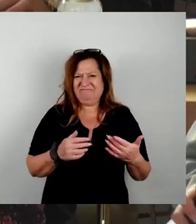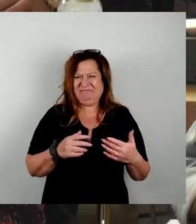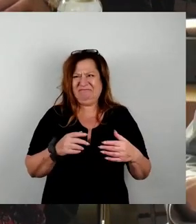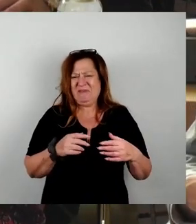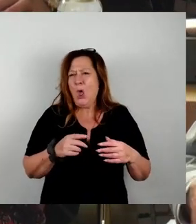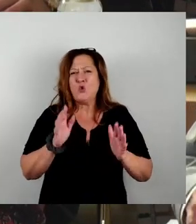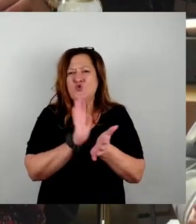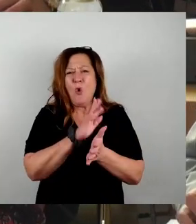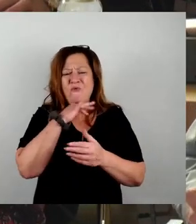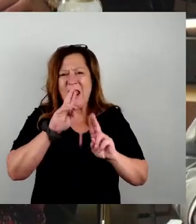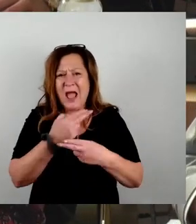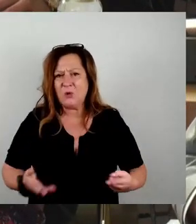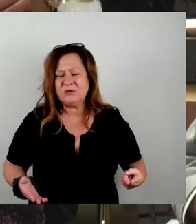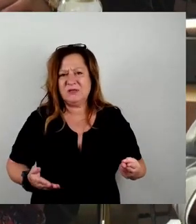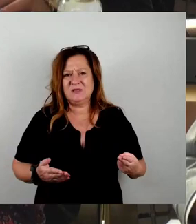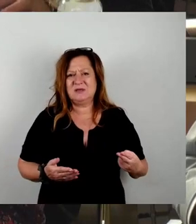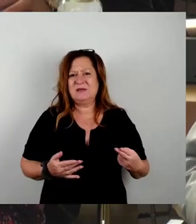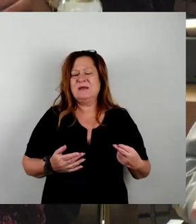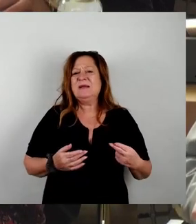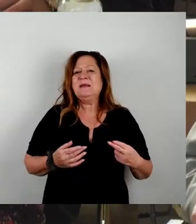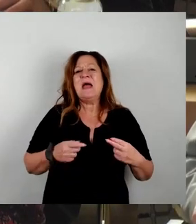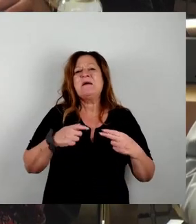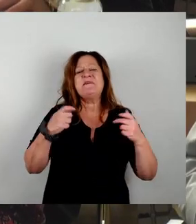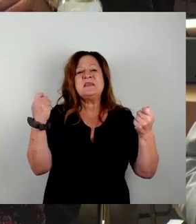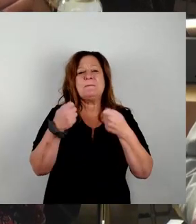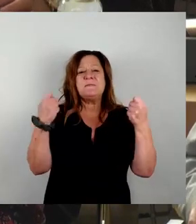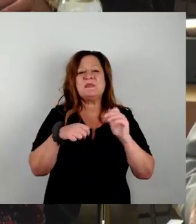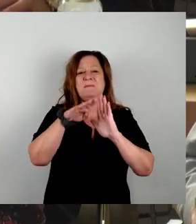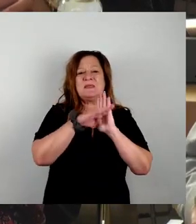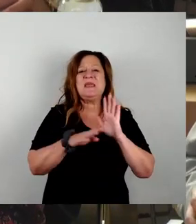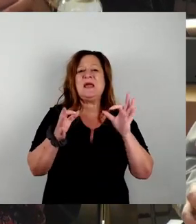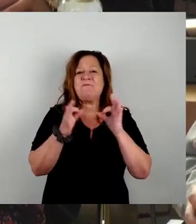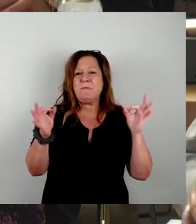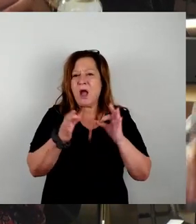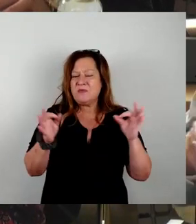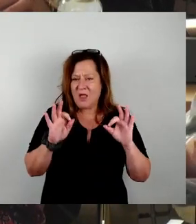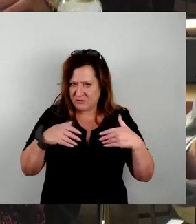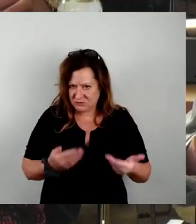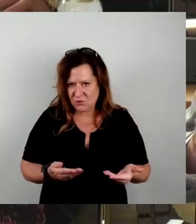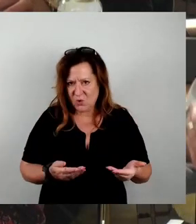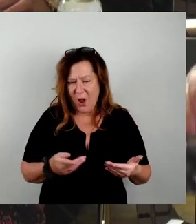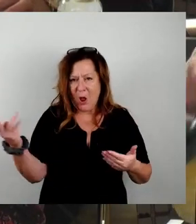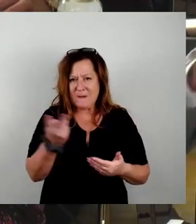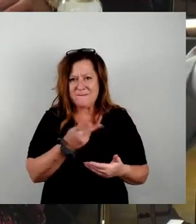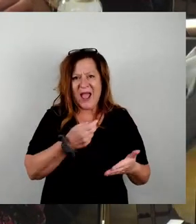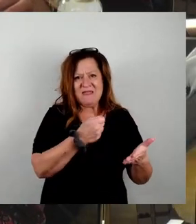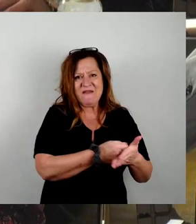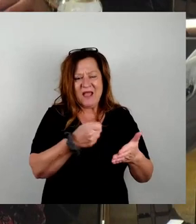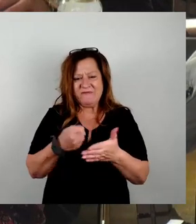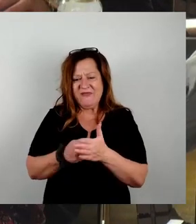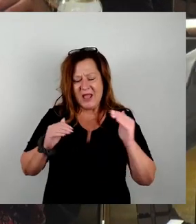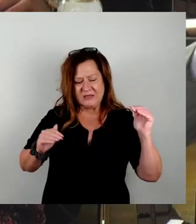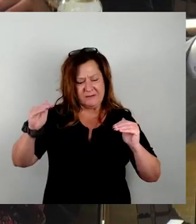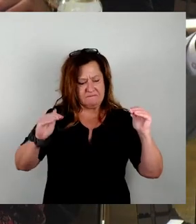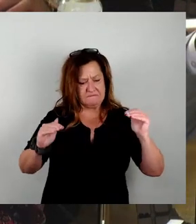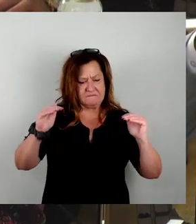den Beträgen, die hinter dieser Tarifmaßnahme insgesamt stecken. Dann müssen Sie, glaube ich, schon mal die beiden Werte dann auch nebeneinander legen und sagen, wie